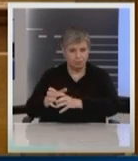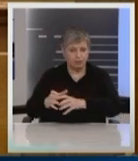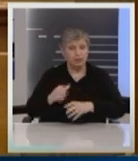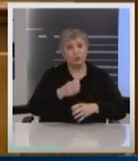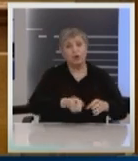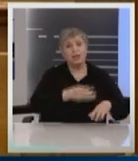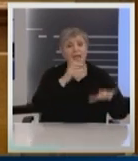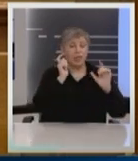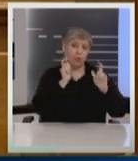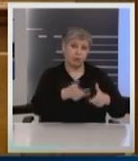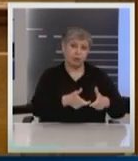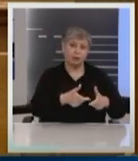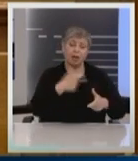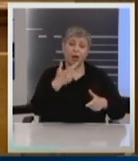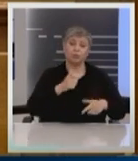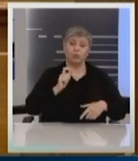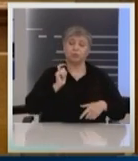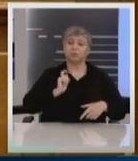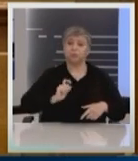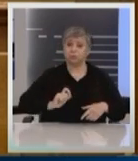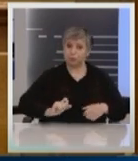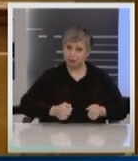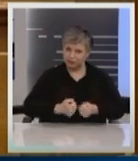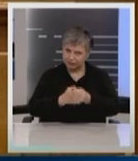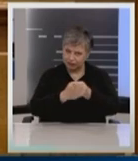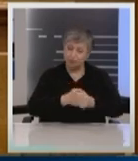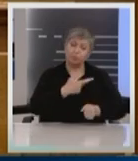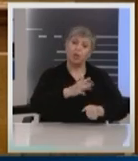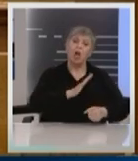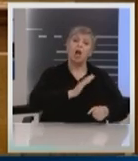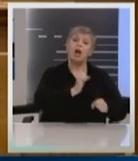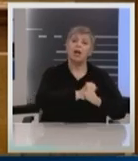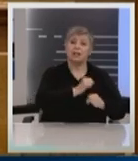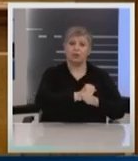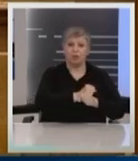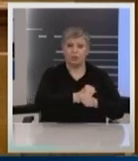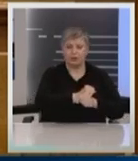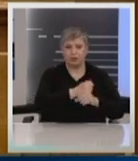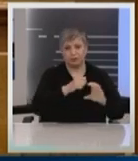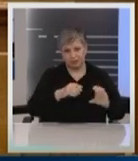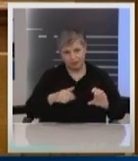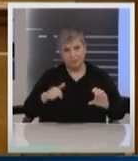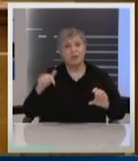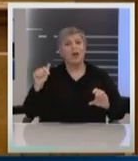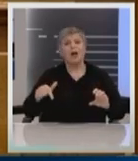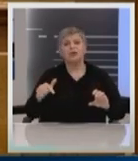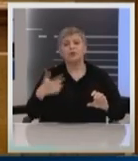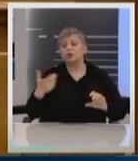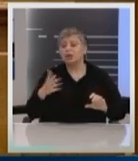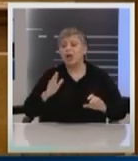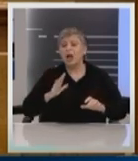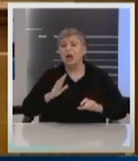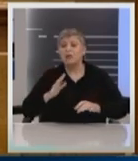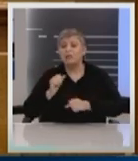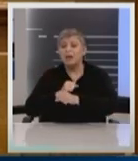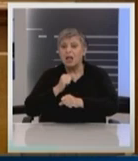αλλά αγαπάει πάρα πολύ τον εργάτη. Και ο Τσίπρας που αγαπάει πάρα πολύ τον εργάτη, αλλά παίρνει βραβεία για τα